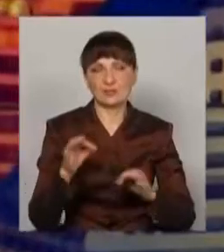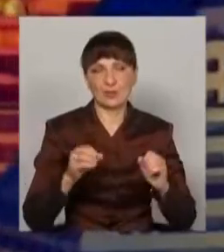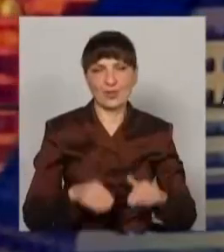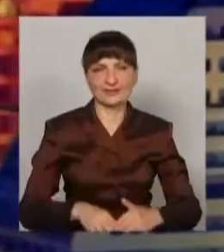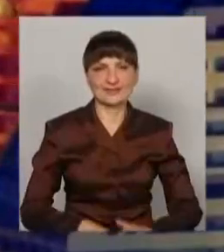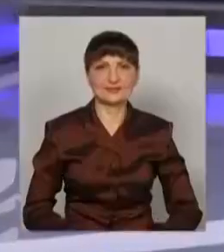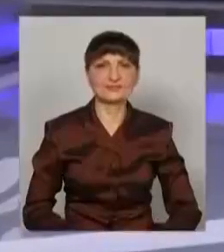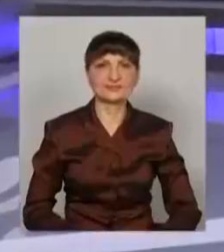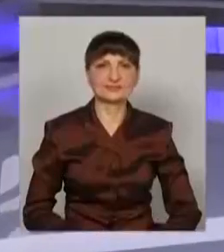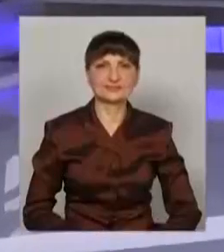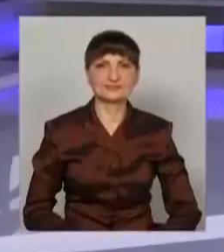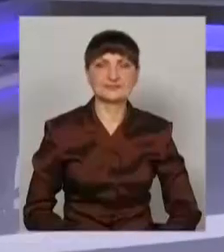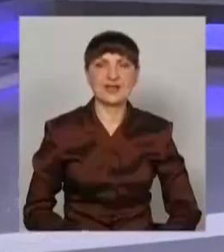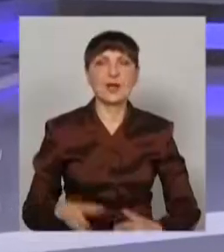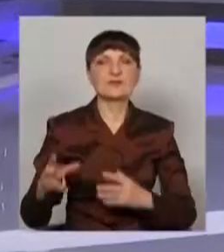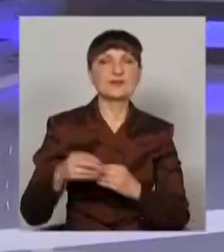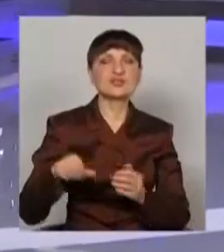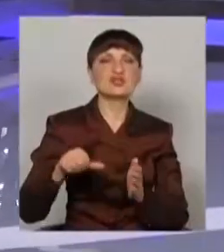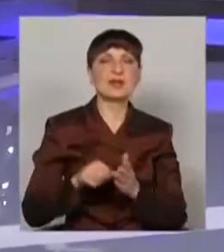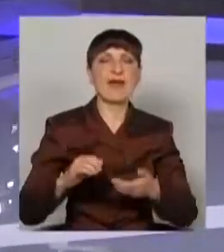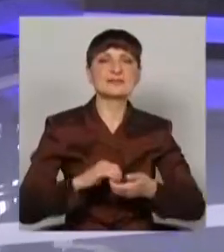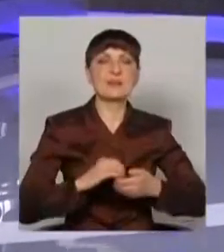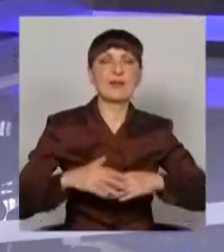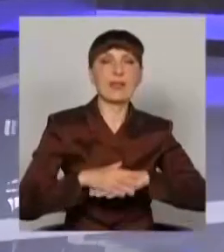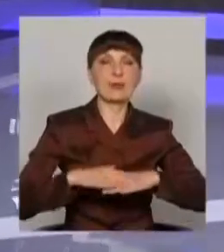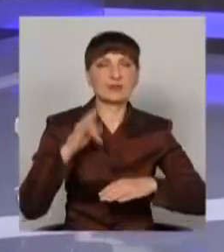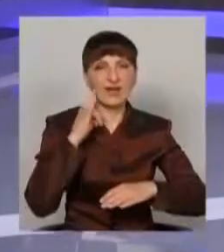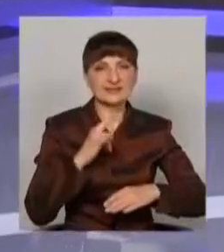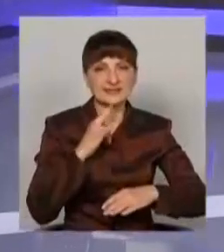Спасибо. С нами был член Ассамблеи народа Казахстана Юрий Шин.